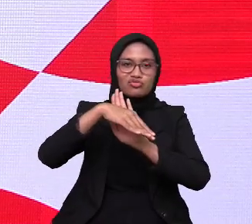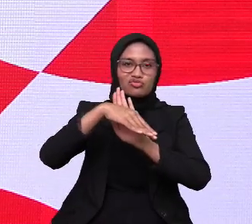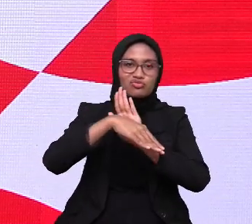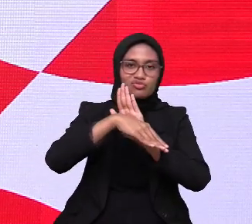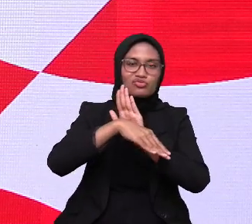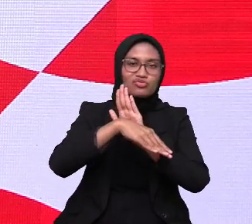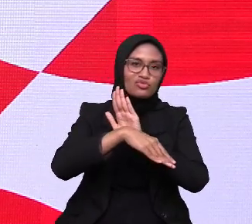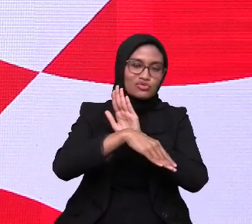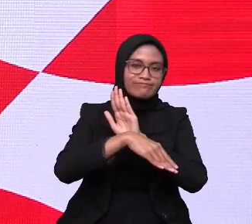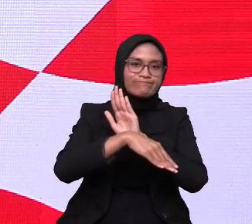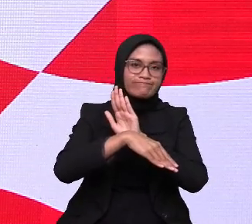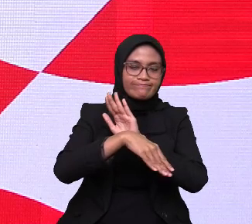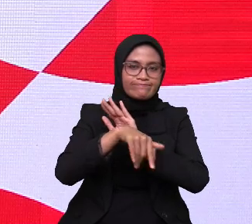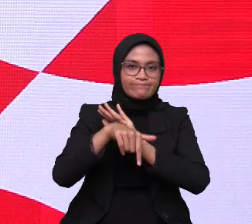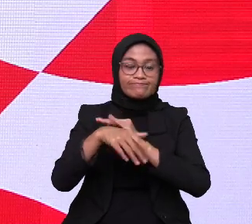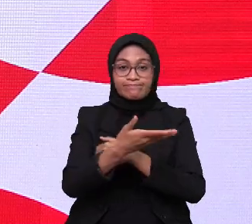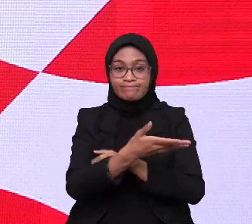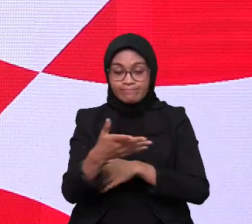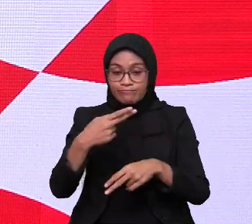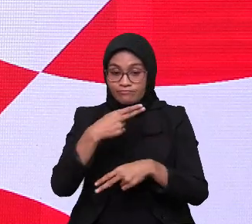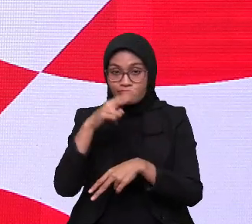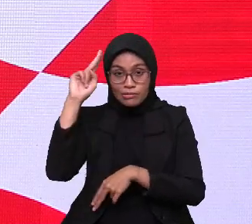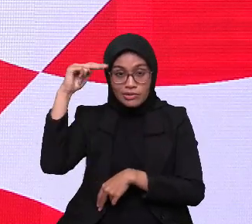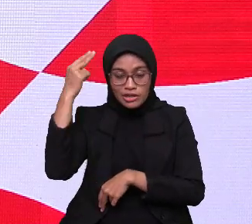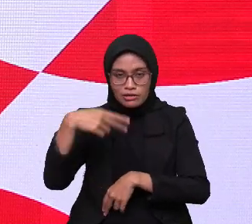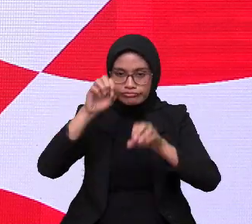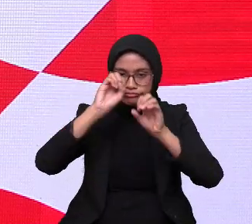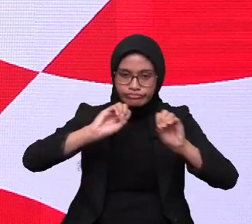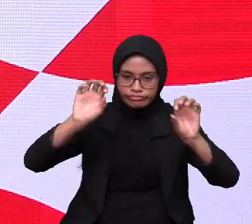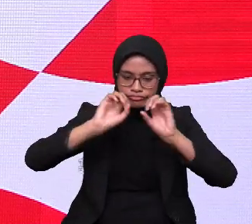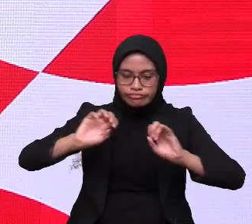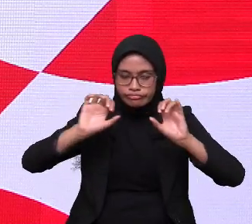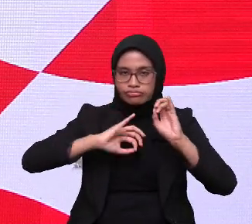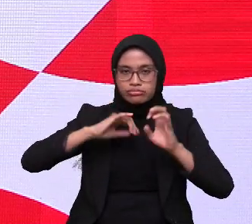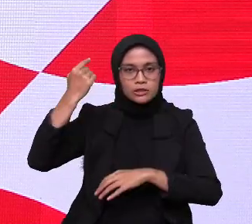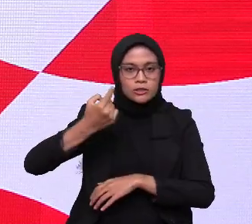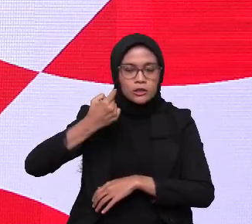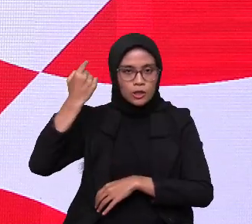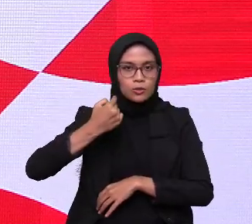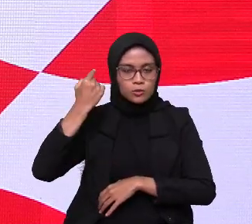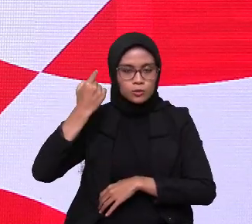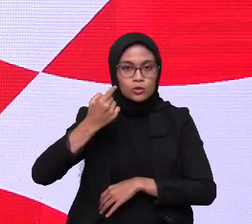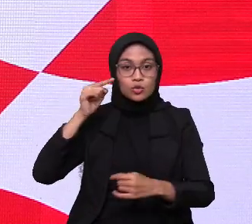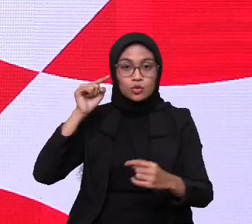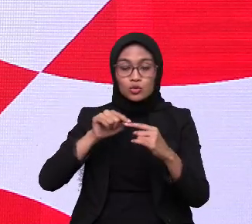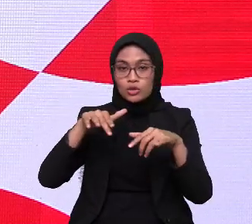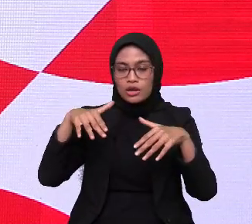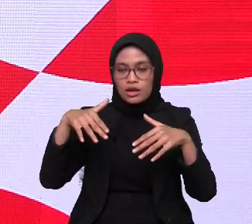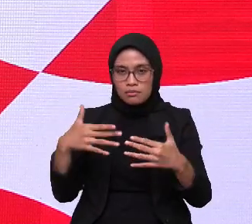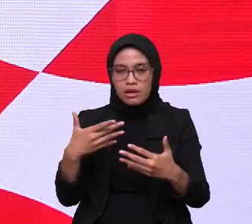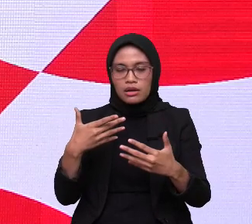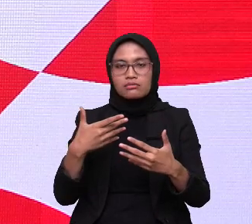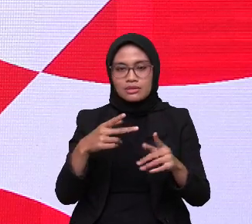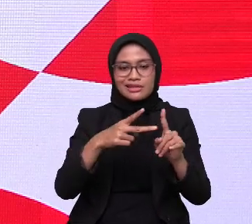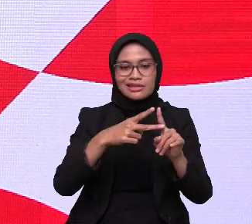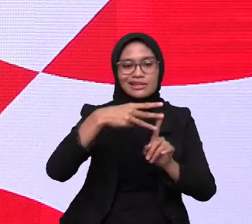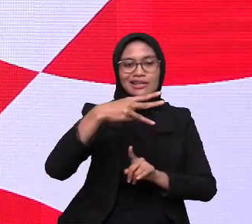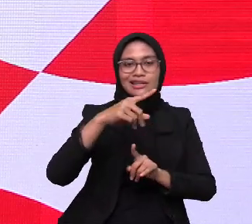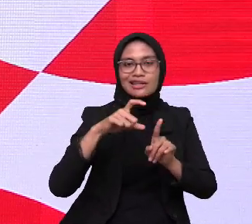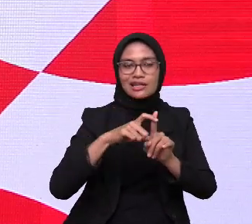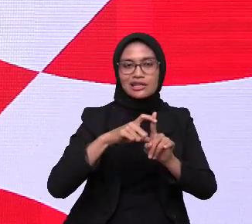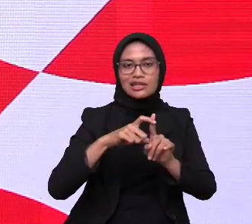senantiasa terus melakukan sosialisasi serta perlindungan kepada masyarakat demi mempertahankan hati minute yang